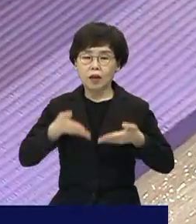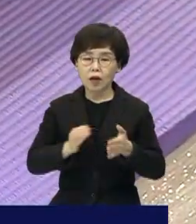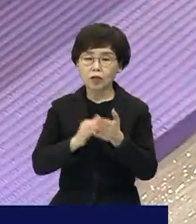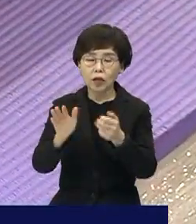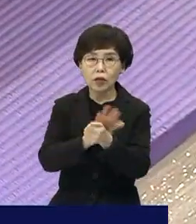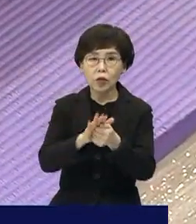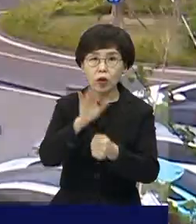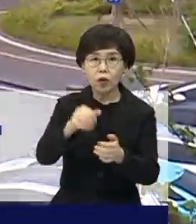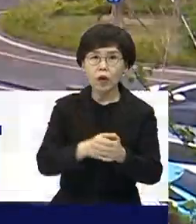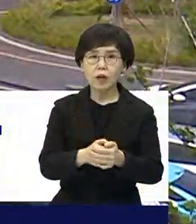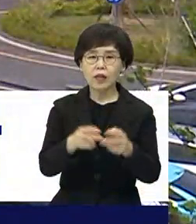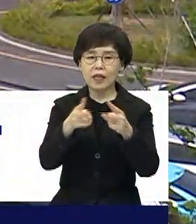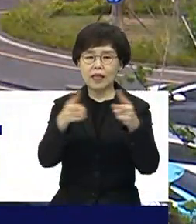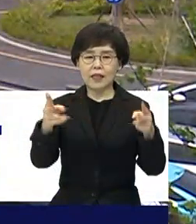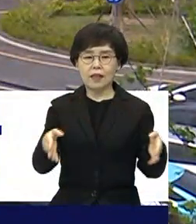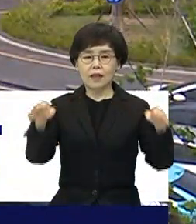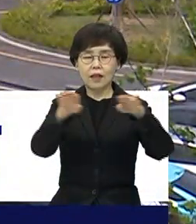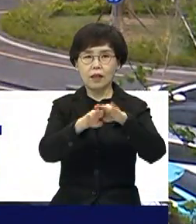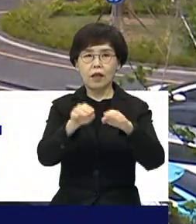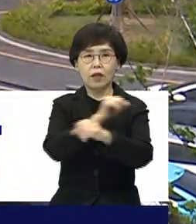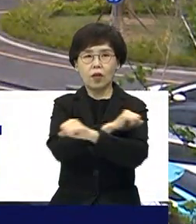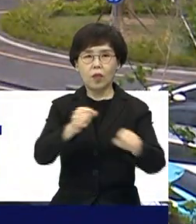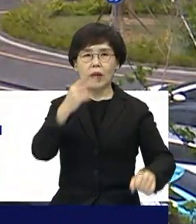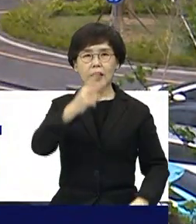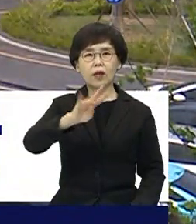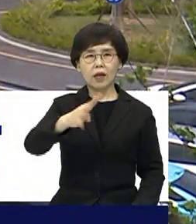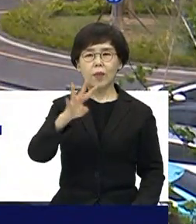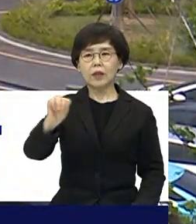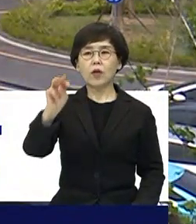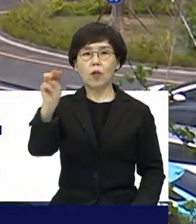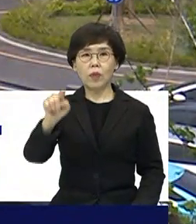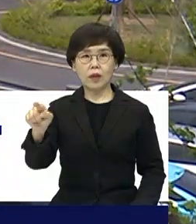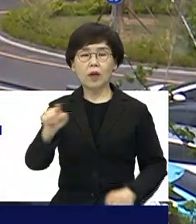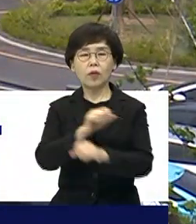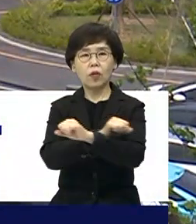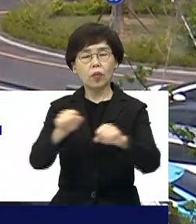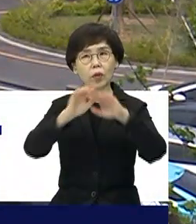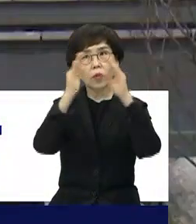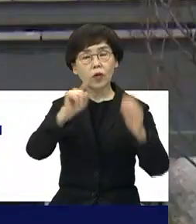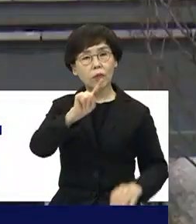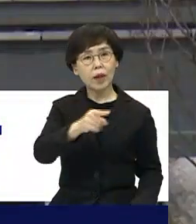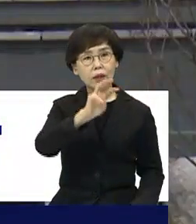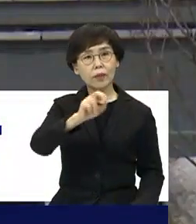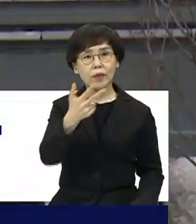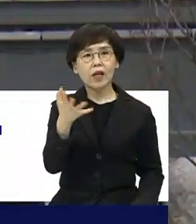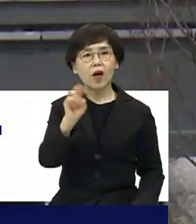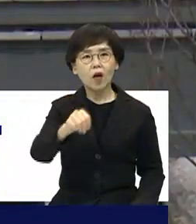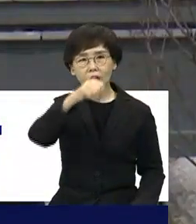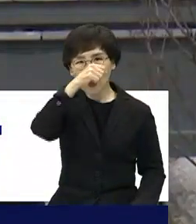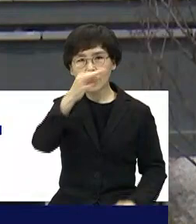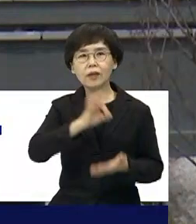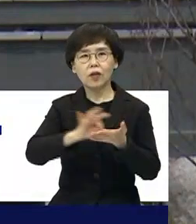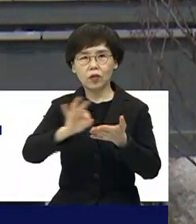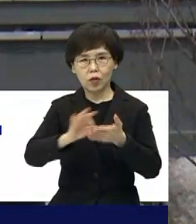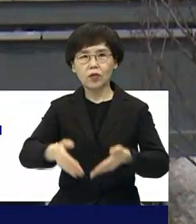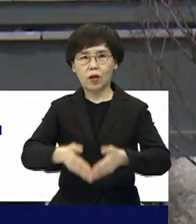산후조리원은 지상 2층에 연면적 2,400제곱미터로 모두 137억 원의 예산이